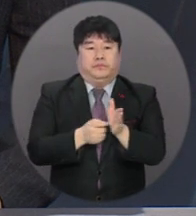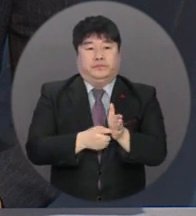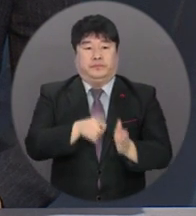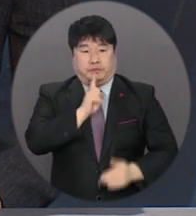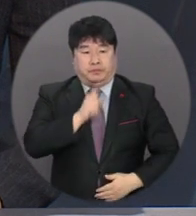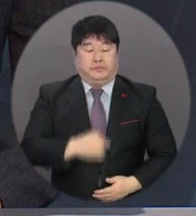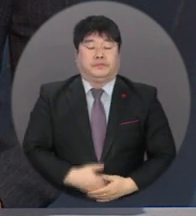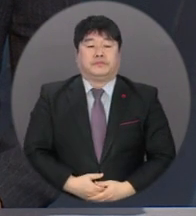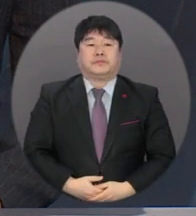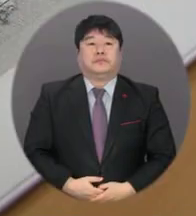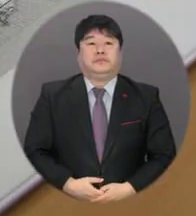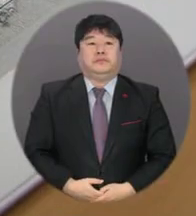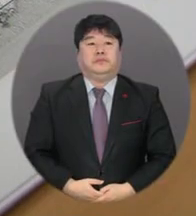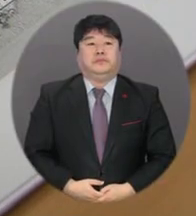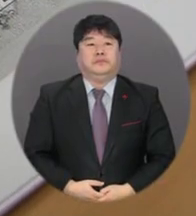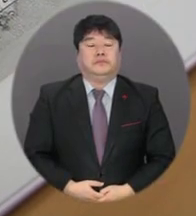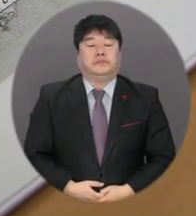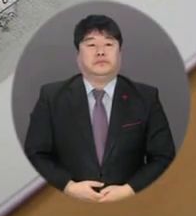보도입니다.